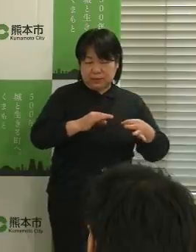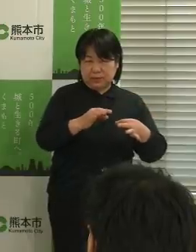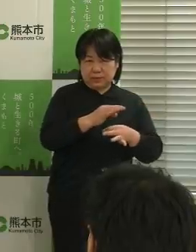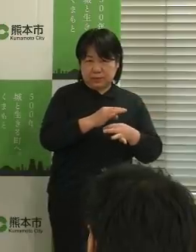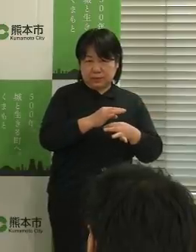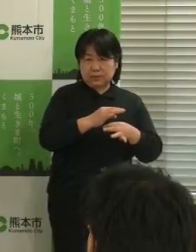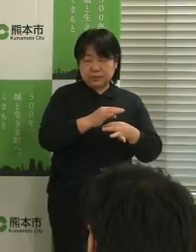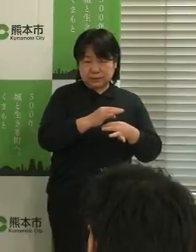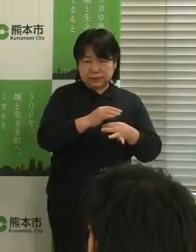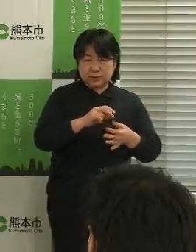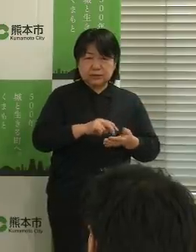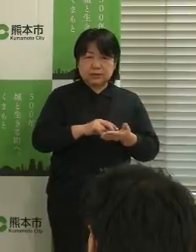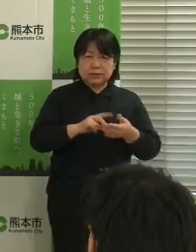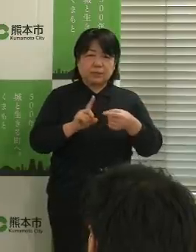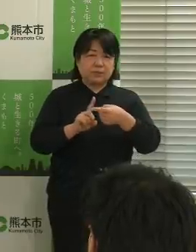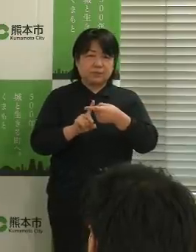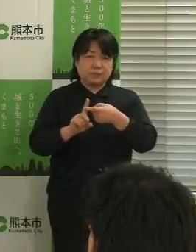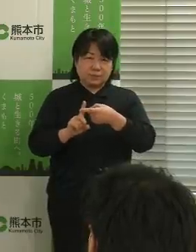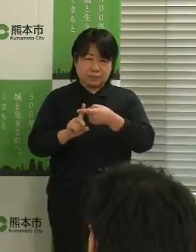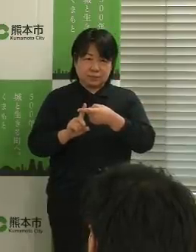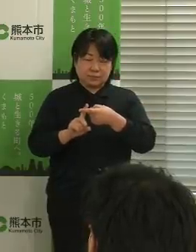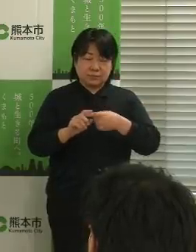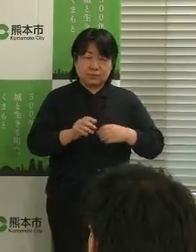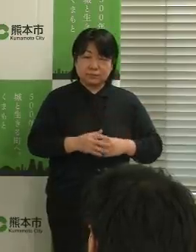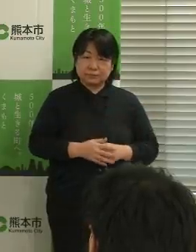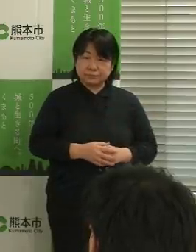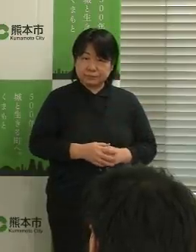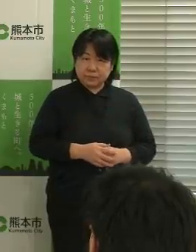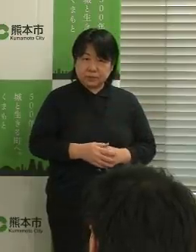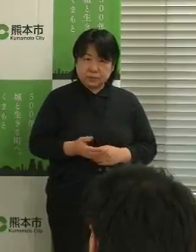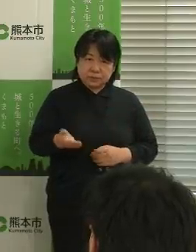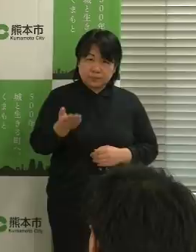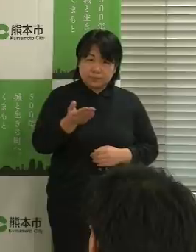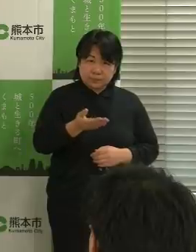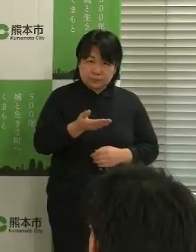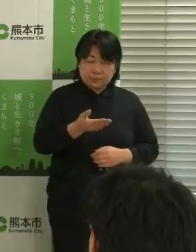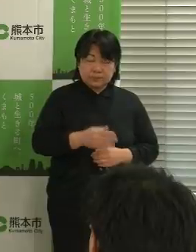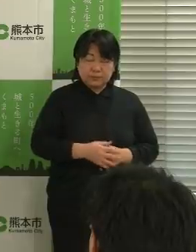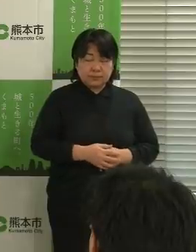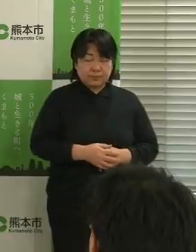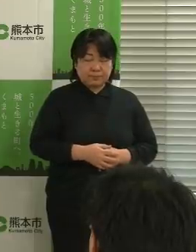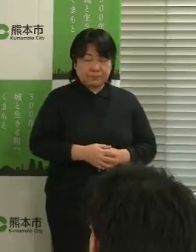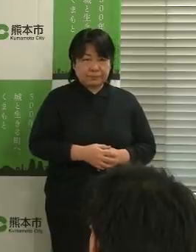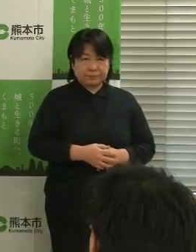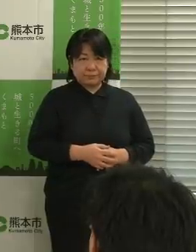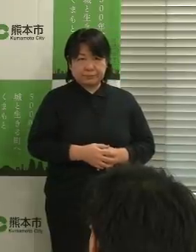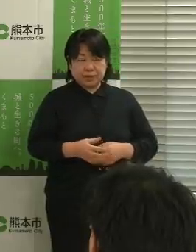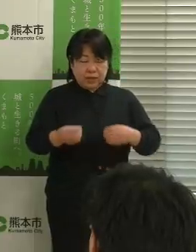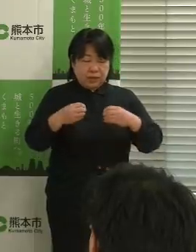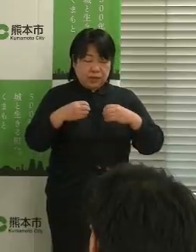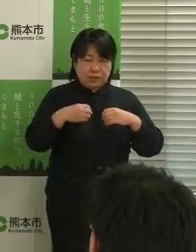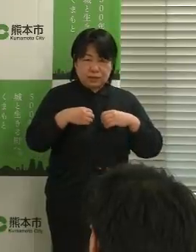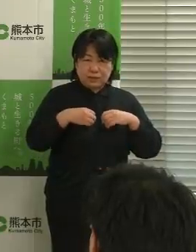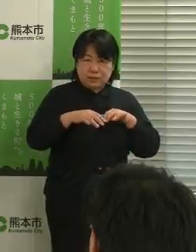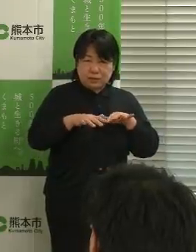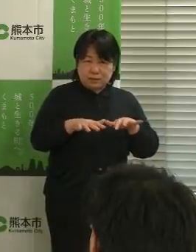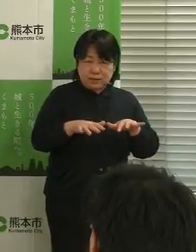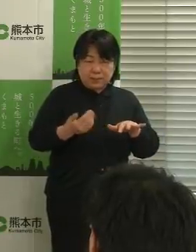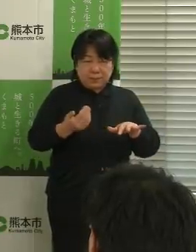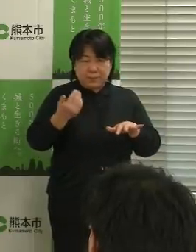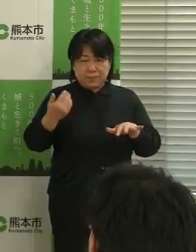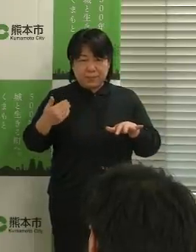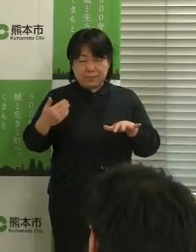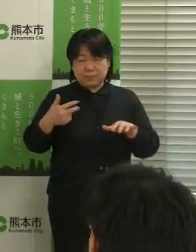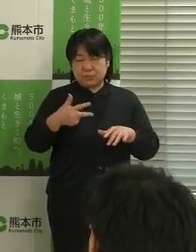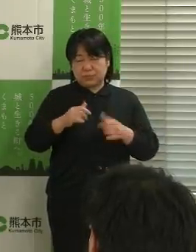プラスの影響になってくるというふうに思っております。そしてやはり感染症発生前のですね、この市